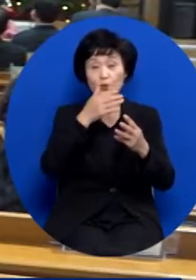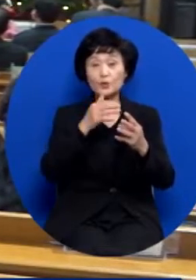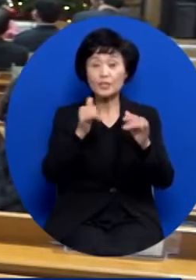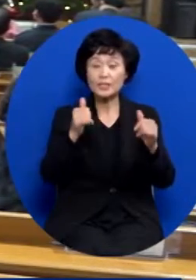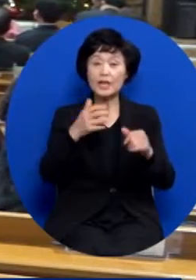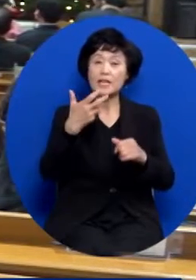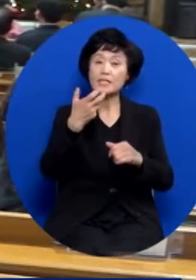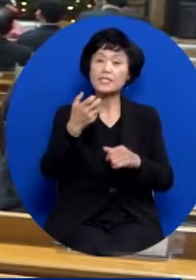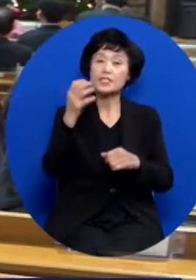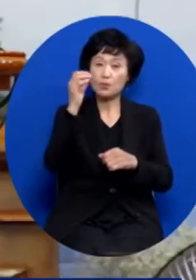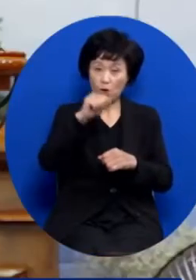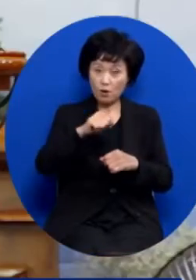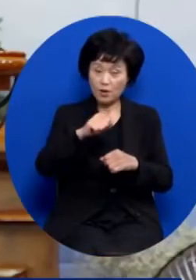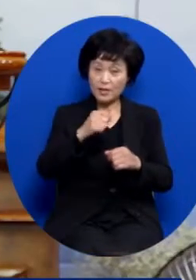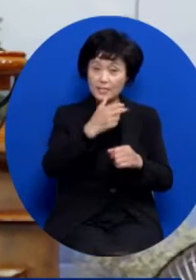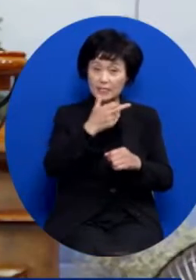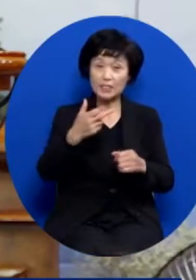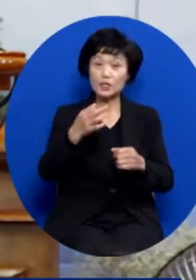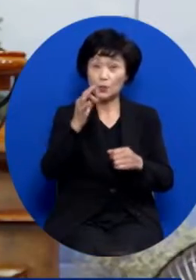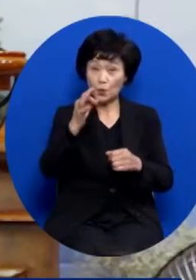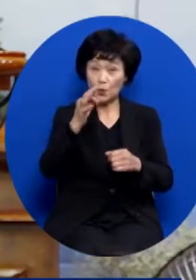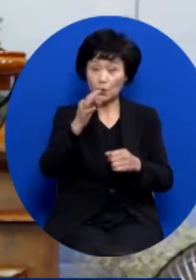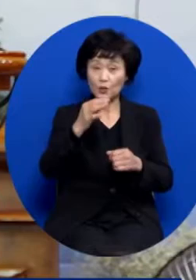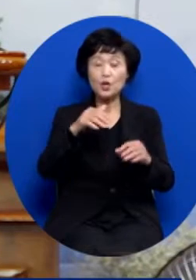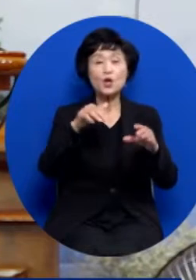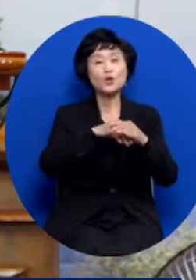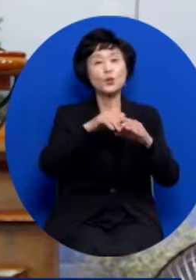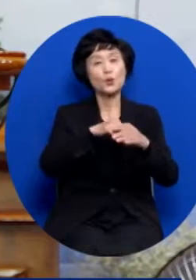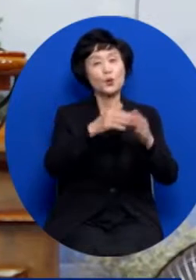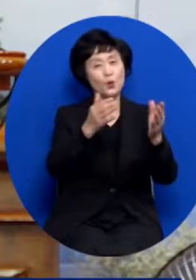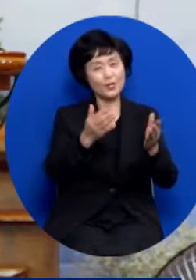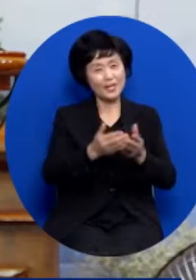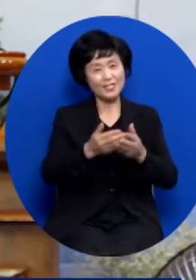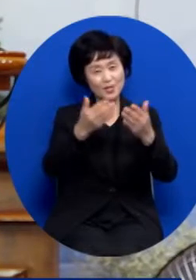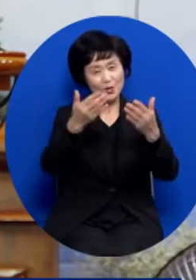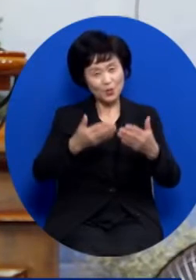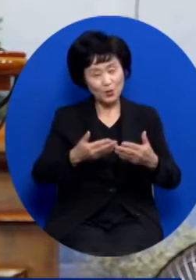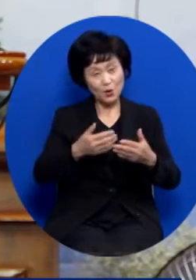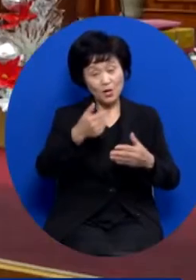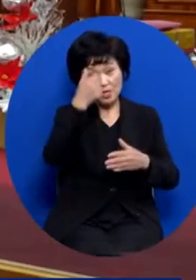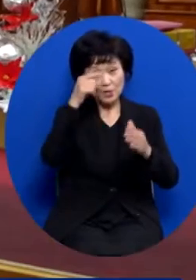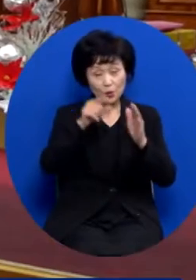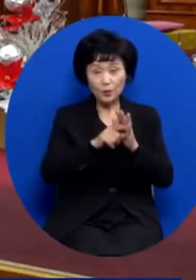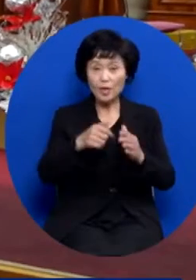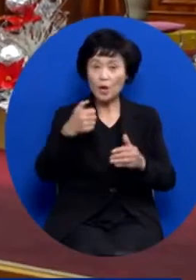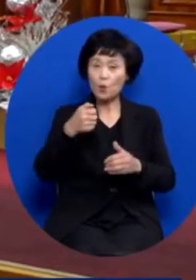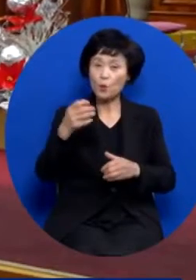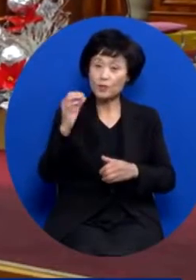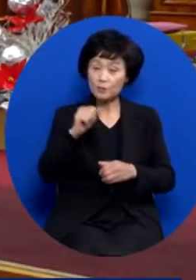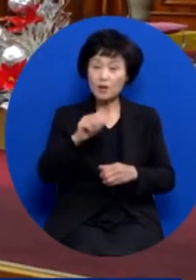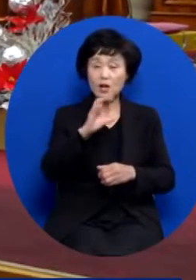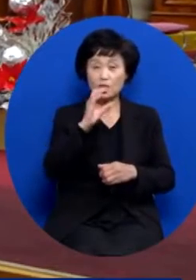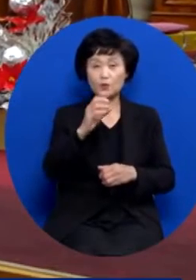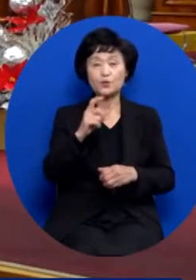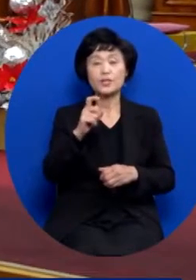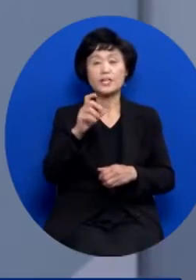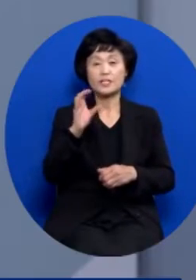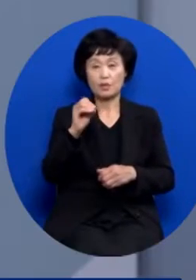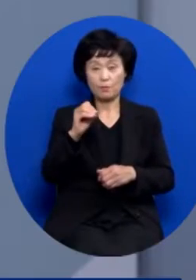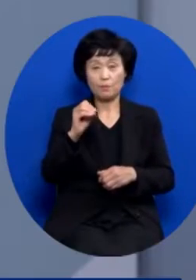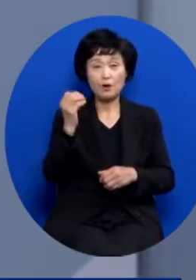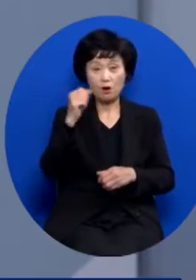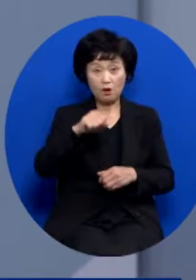70억이라고 하는 큰 돈을 종교계에 줘서 기독교에 50억, 그다음에 천주교에 10억,